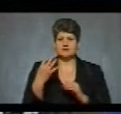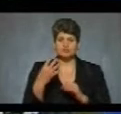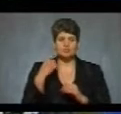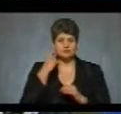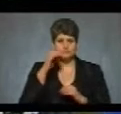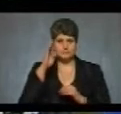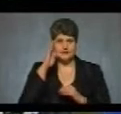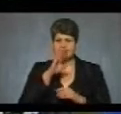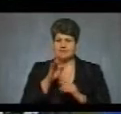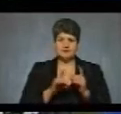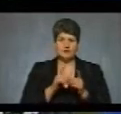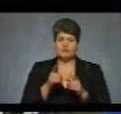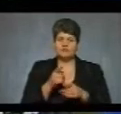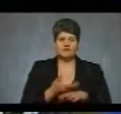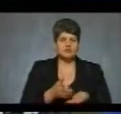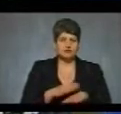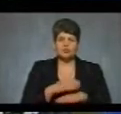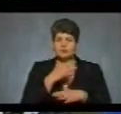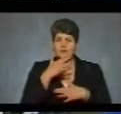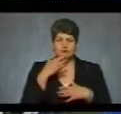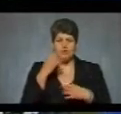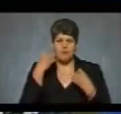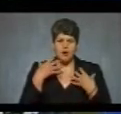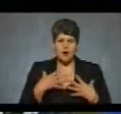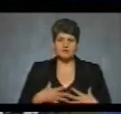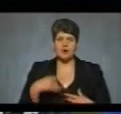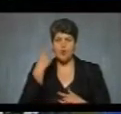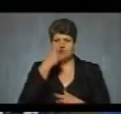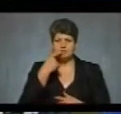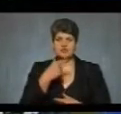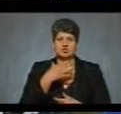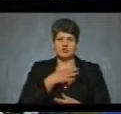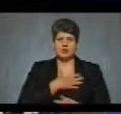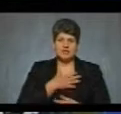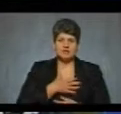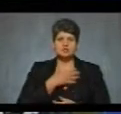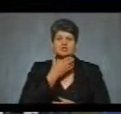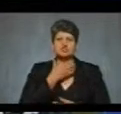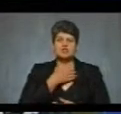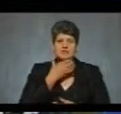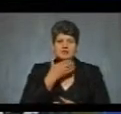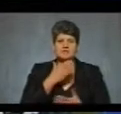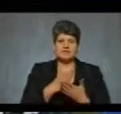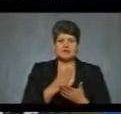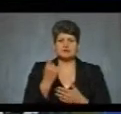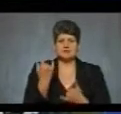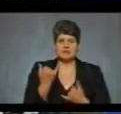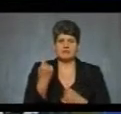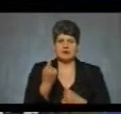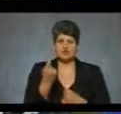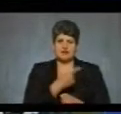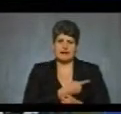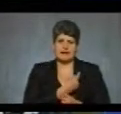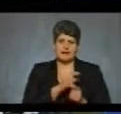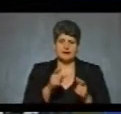змінився, він важкий, у нього множинні осколкові поранення обличчя, грудної клітки та шиї. Травмований перебуває у першій лікарні. Про це нам